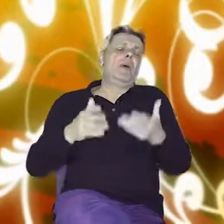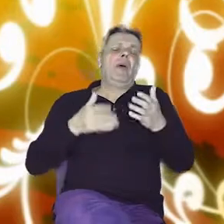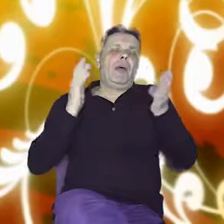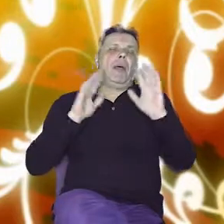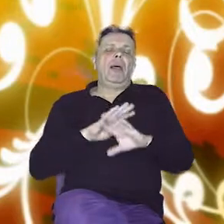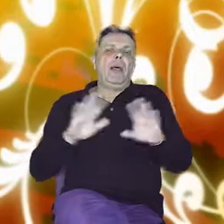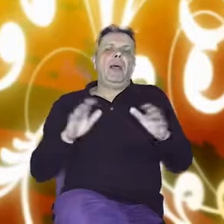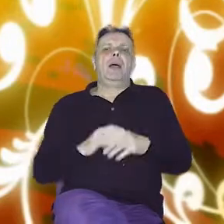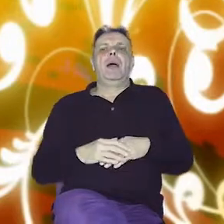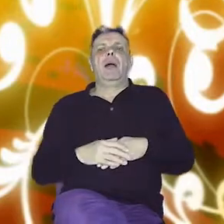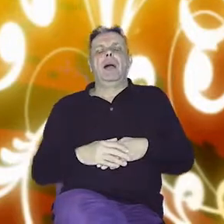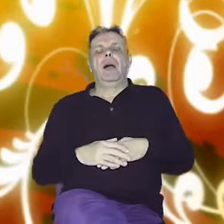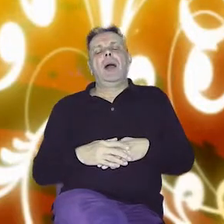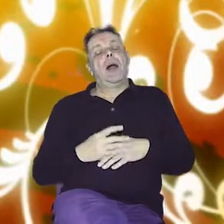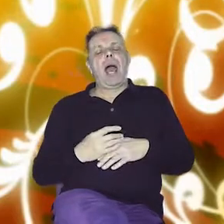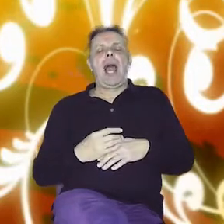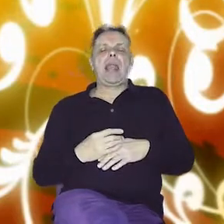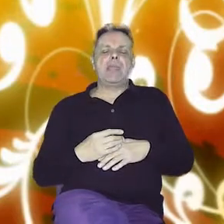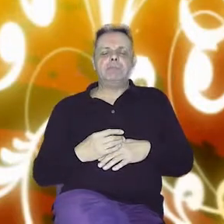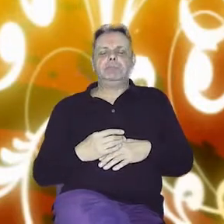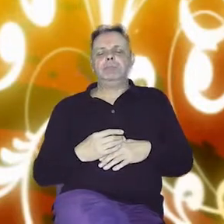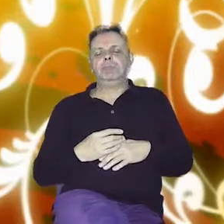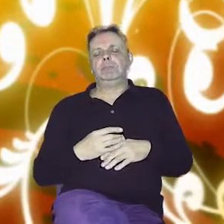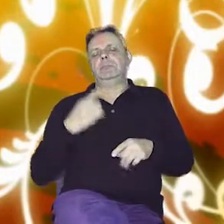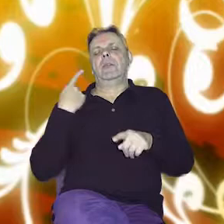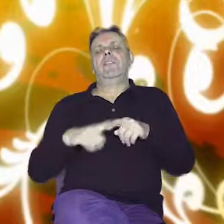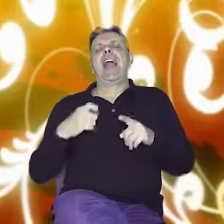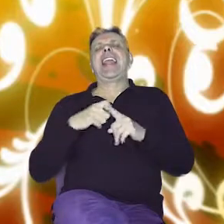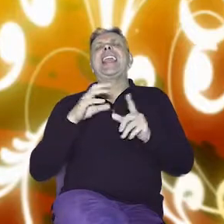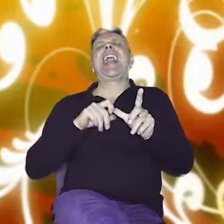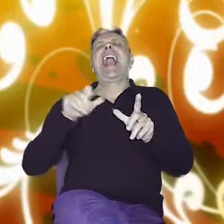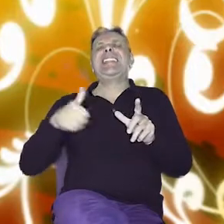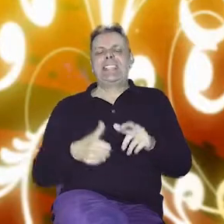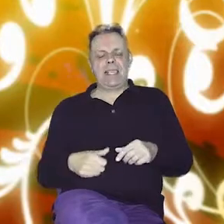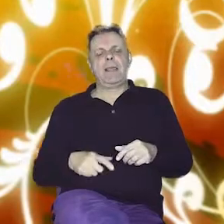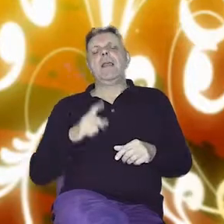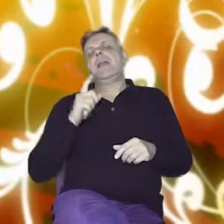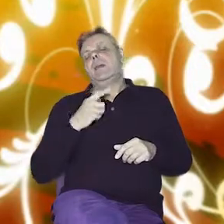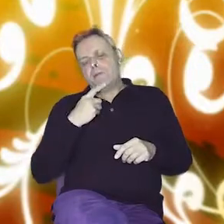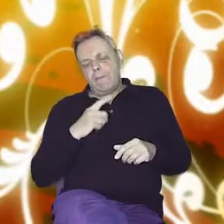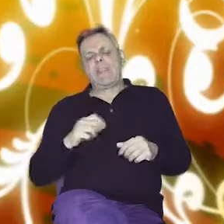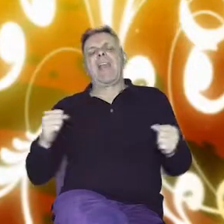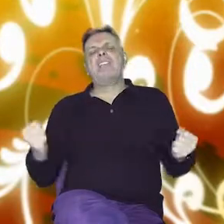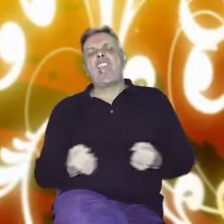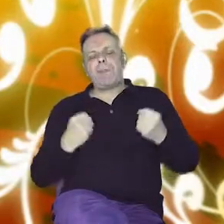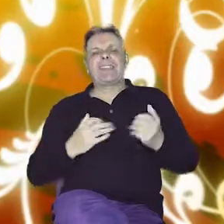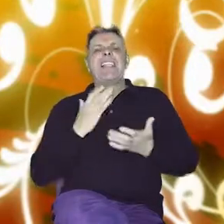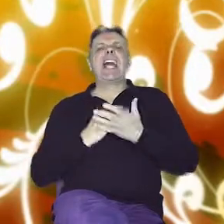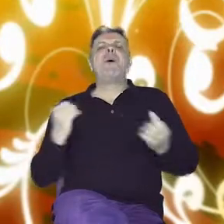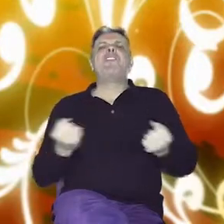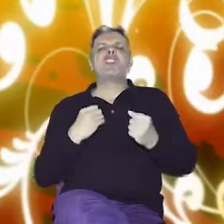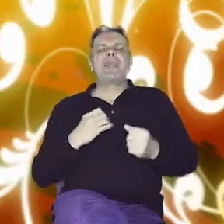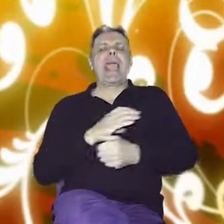ono padne, slomiš natkoljenicu, šta je bilo, problem je osteoporoza, pomanjkanje kalcija i uopće stil života,